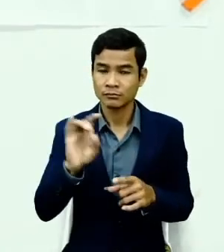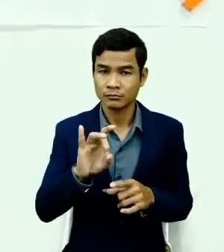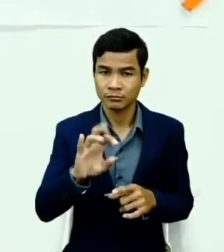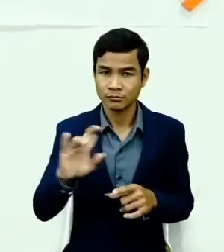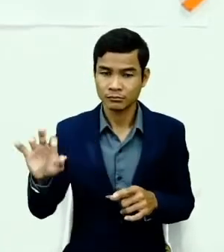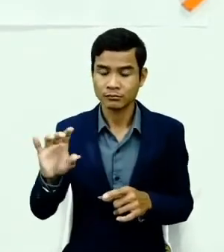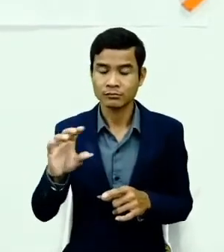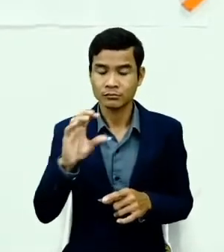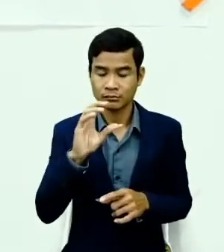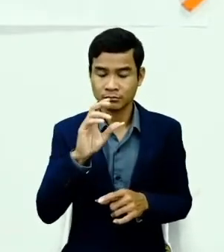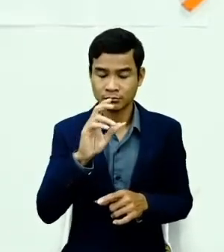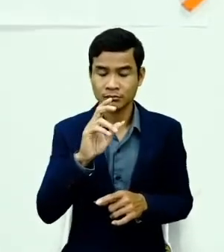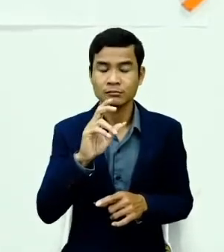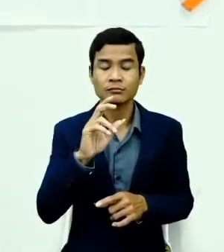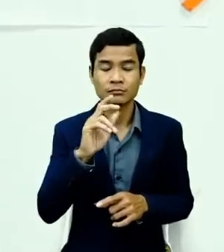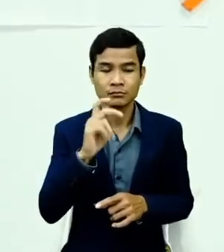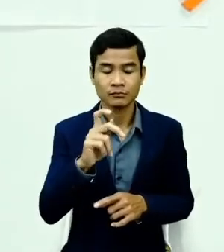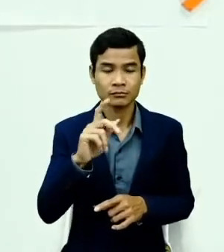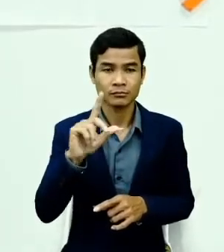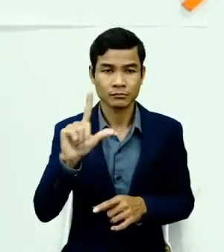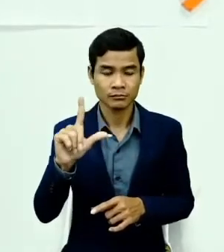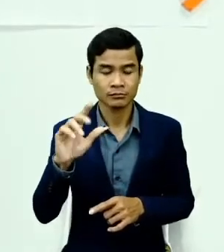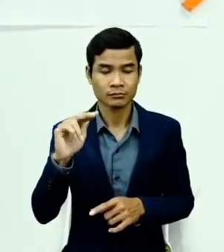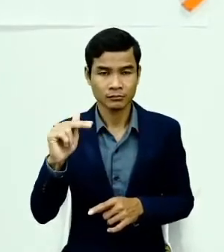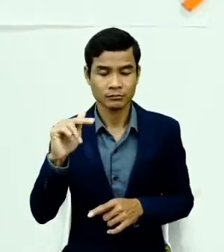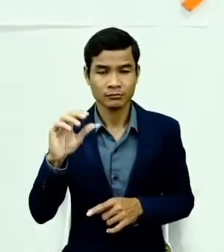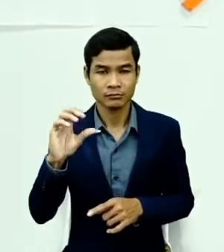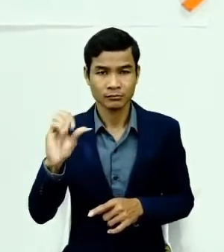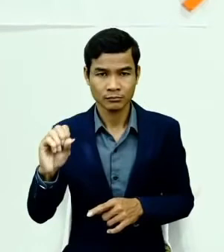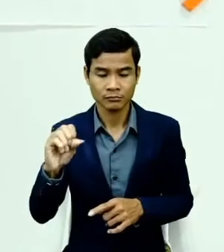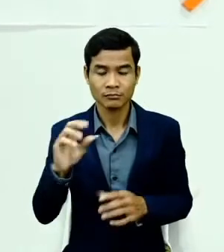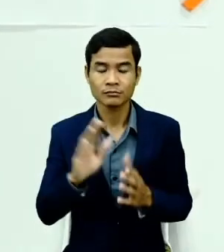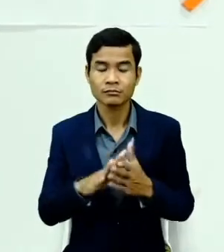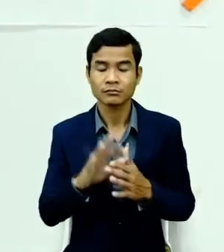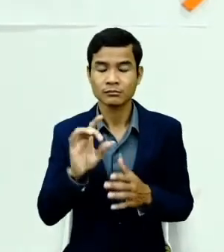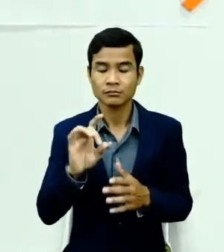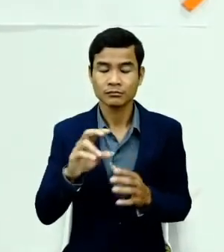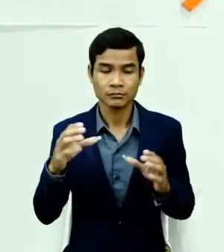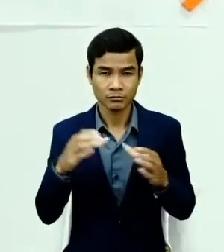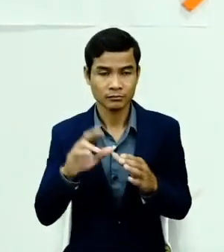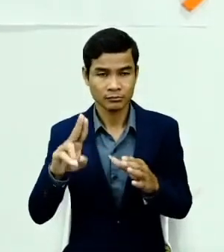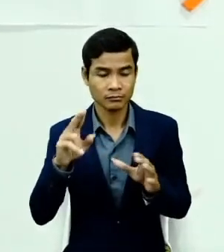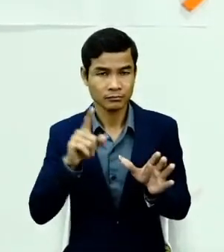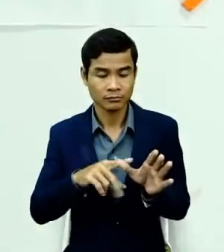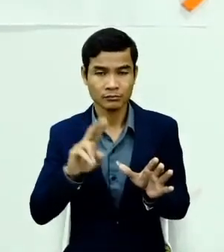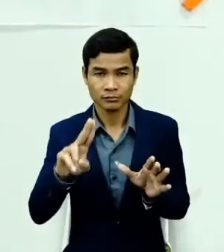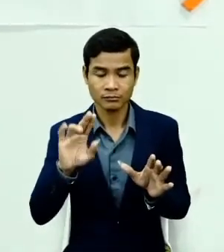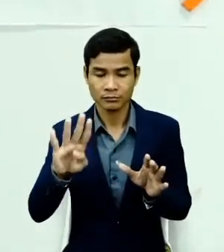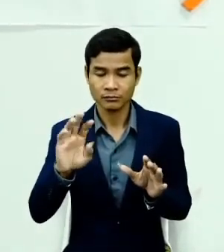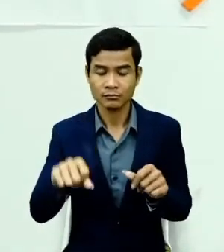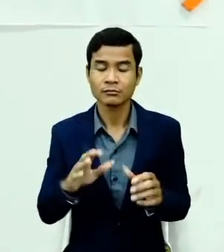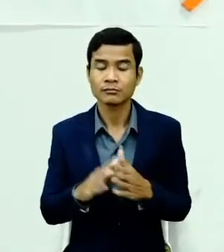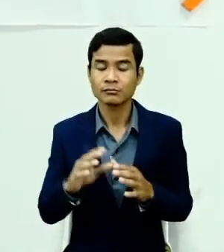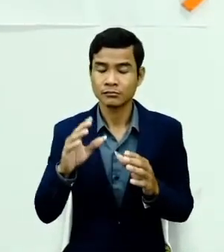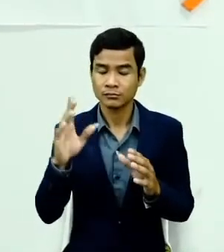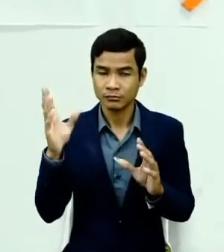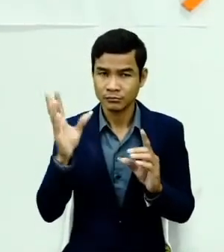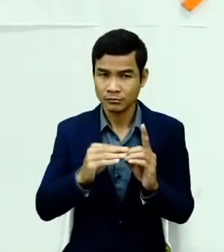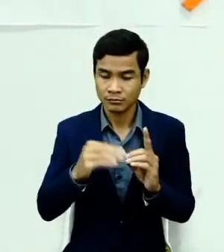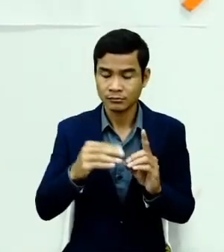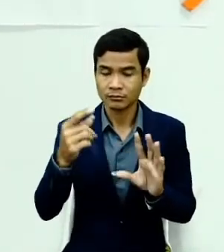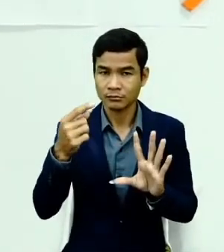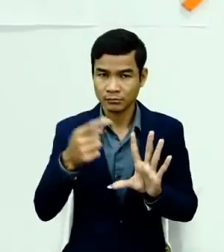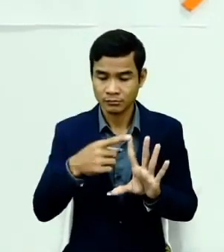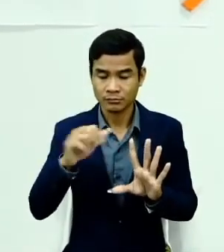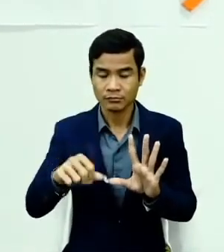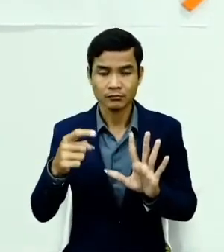ចាកជតលជញ្ជនាពួកអទាំង4នេះផ្សំនឹងស្រៈអីអឺចាដែលមានសូរជាមួយពួកអ